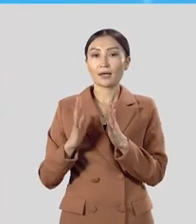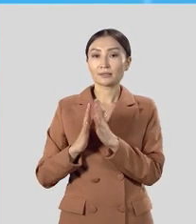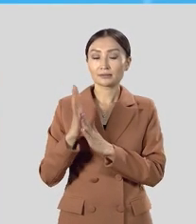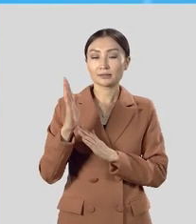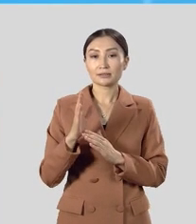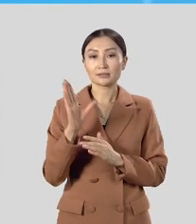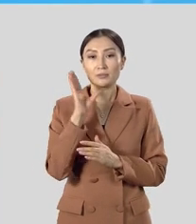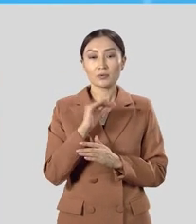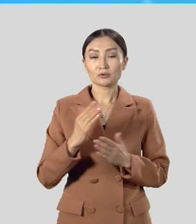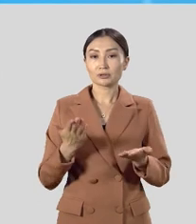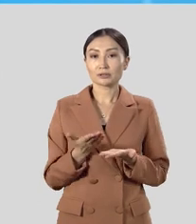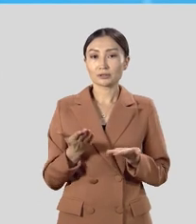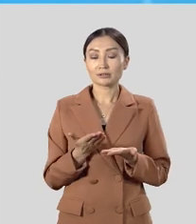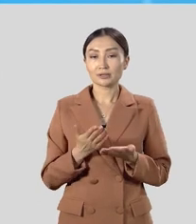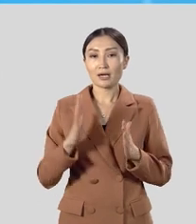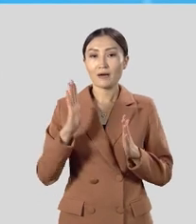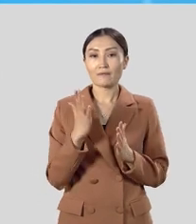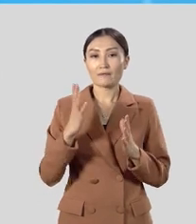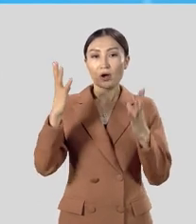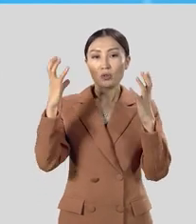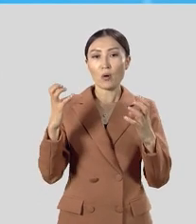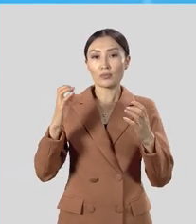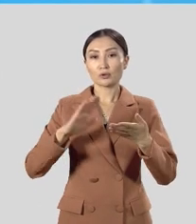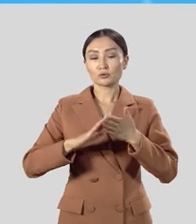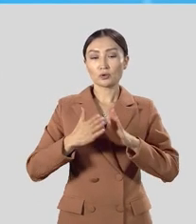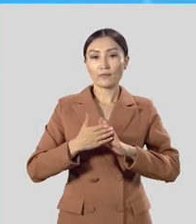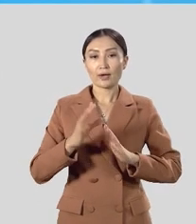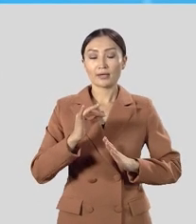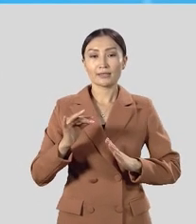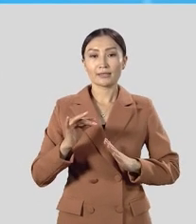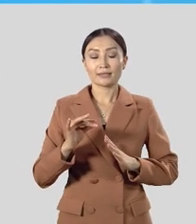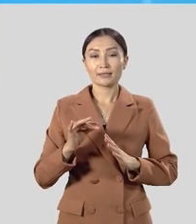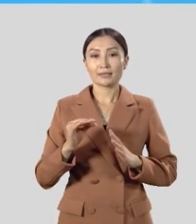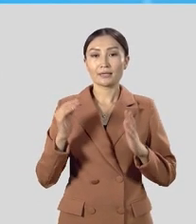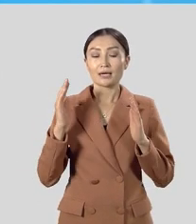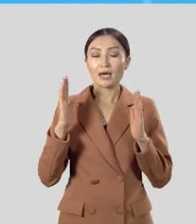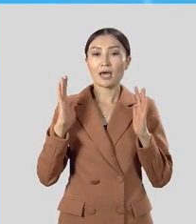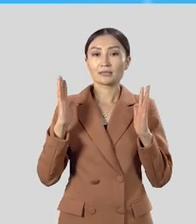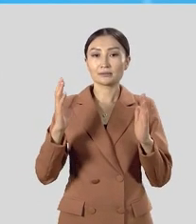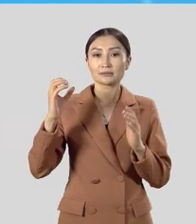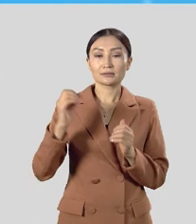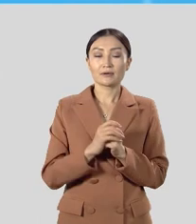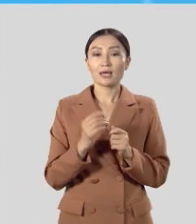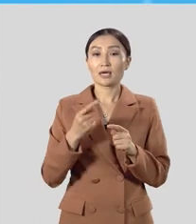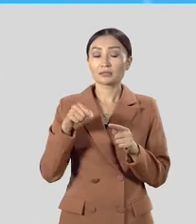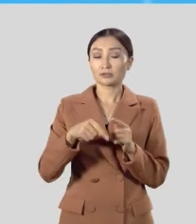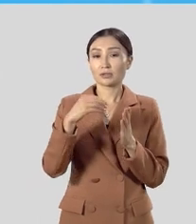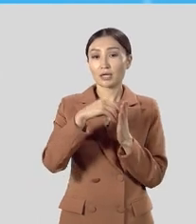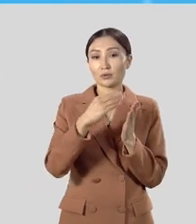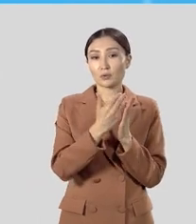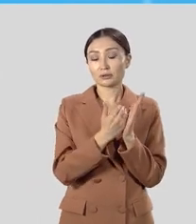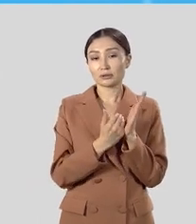Растения, приспособленные к жизни в затемненных условиях и предпочитающие рассеянный свет. Сюда